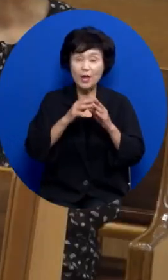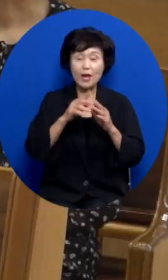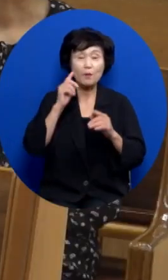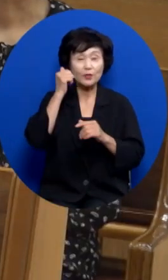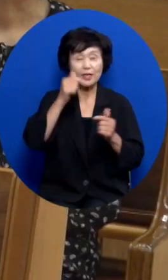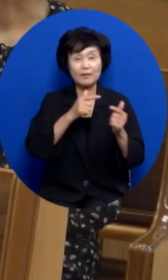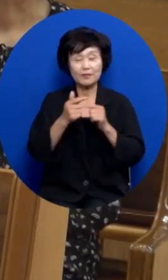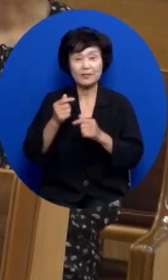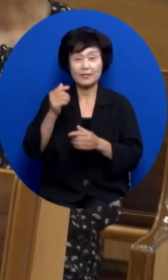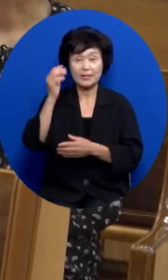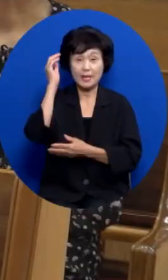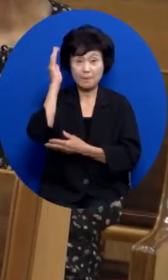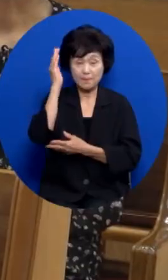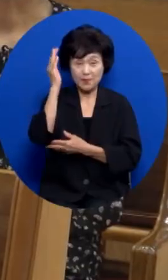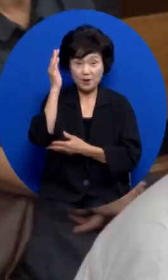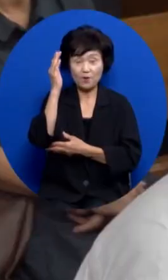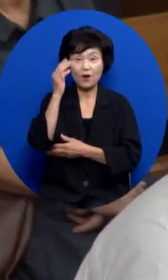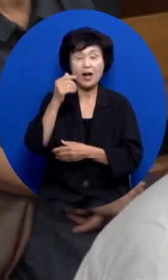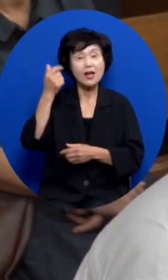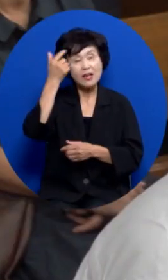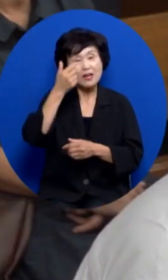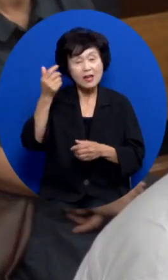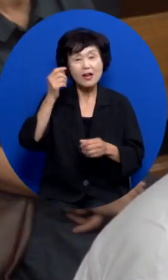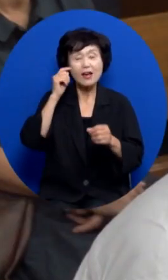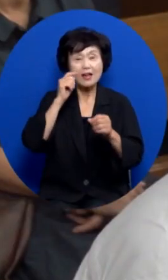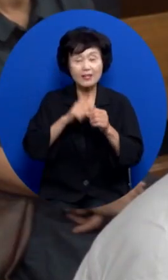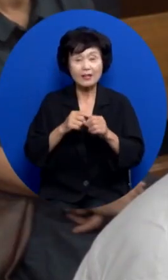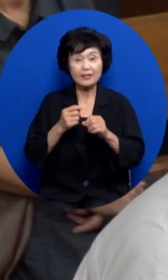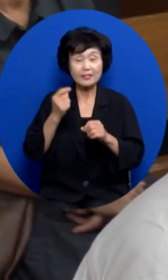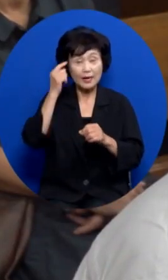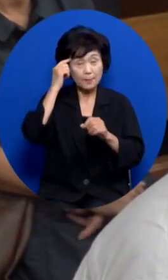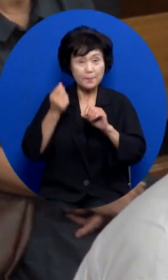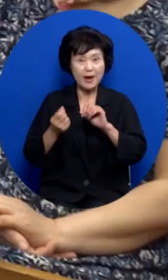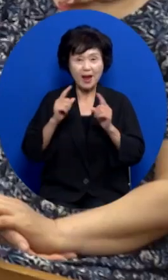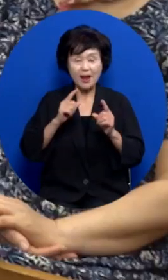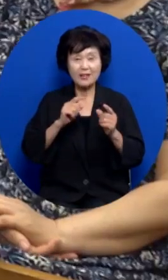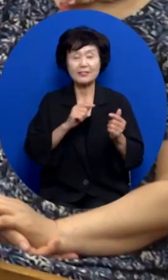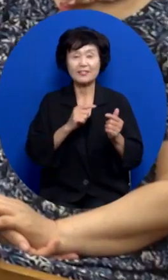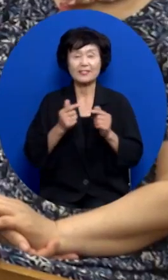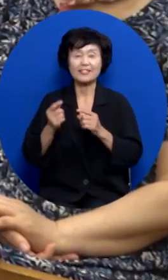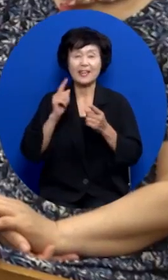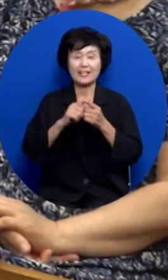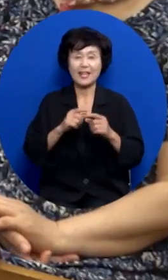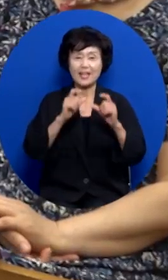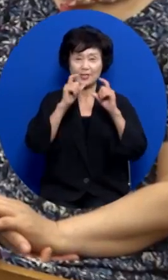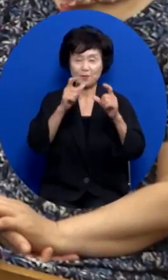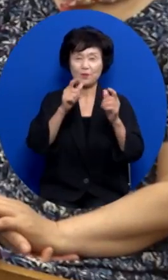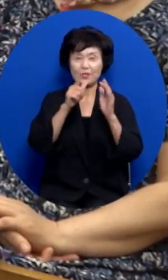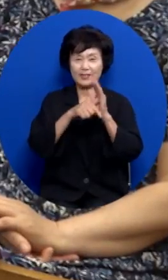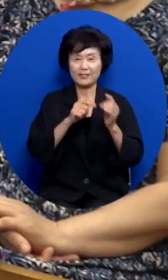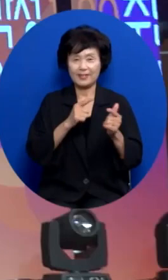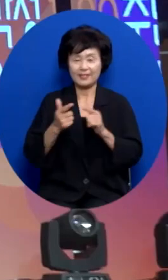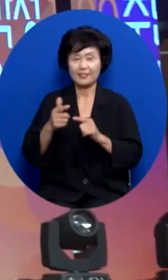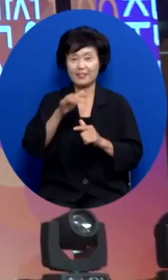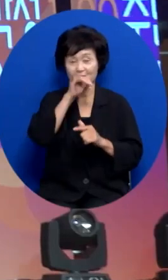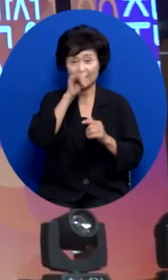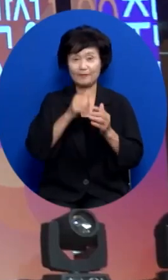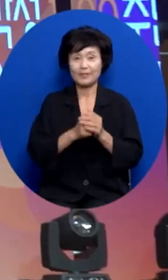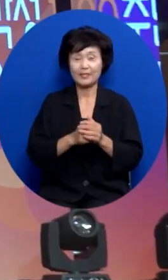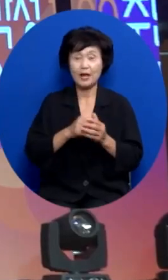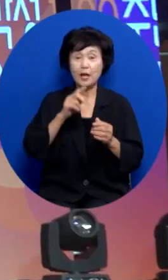함께 영적각성과 100년 기도운동의 비전을 선포하는 시간이 진행됐습니다. 한편 하디